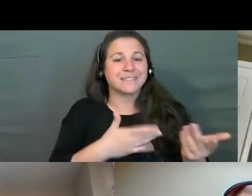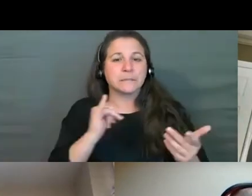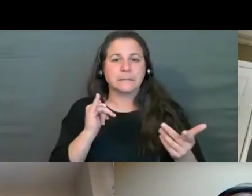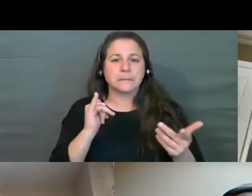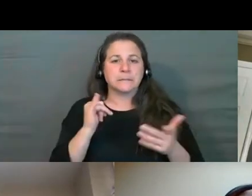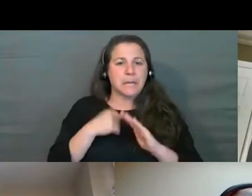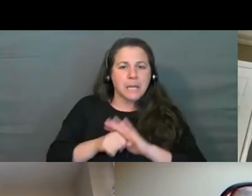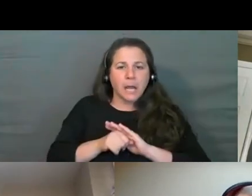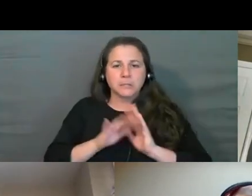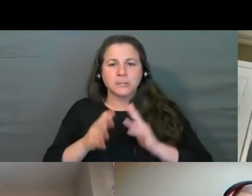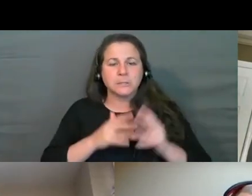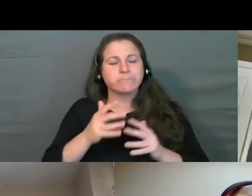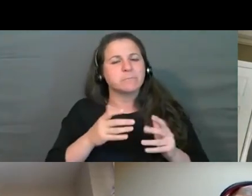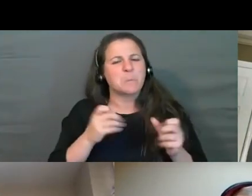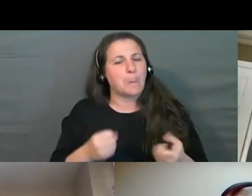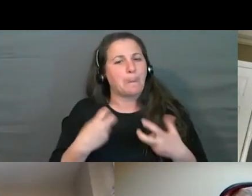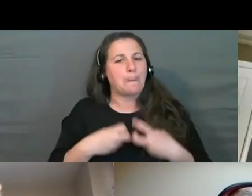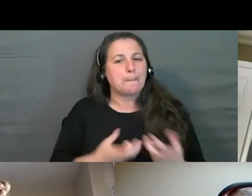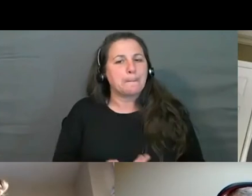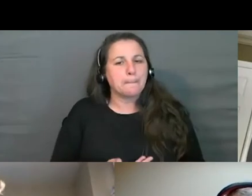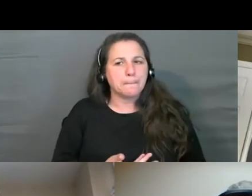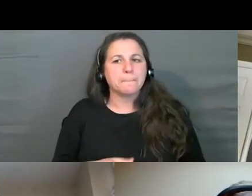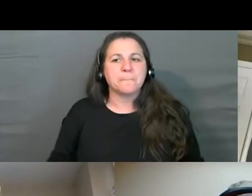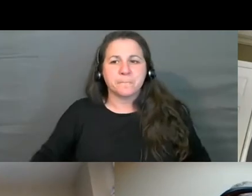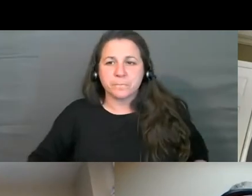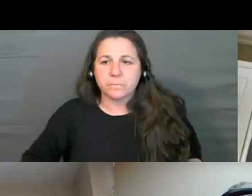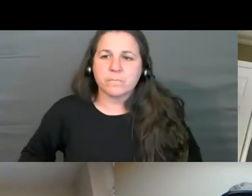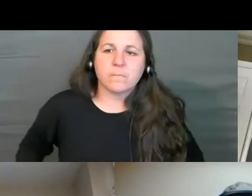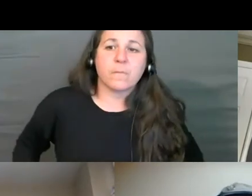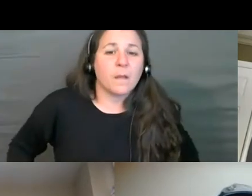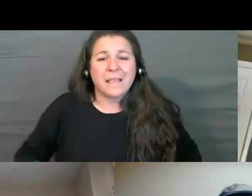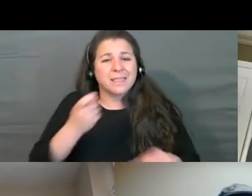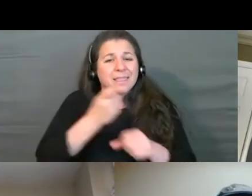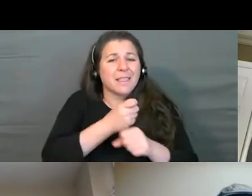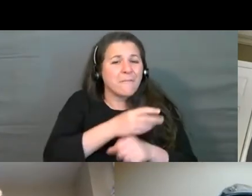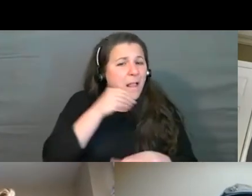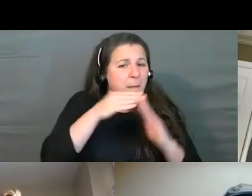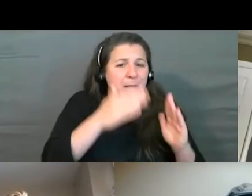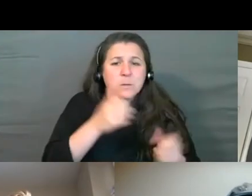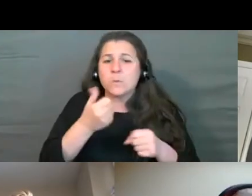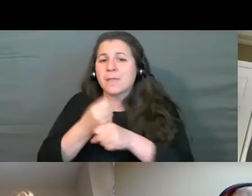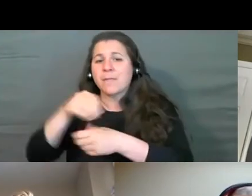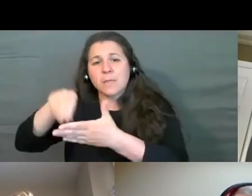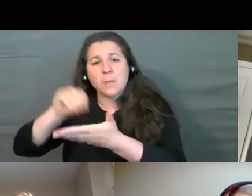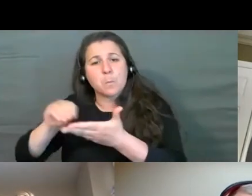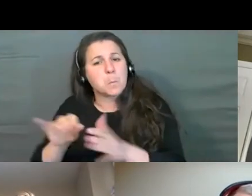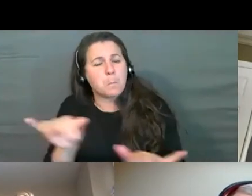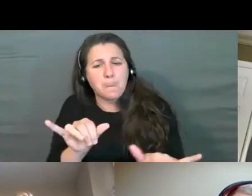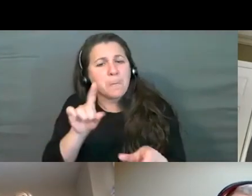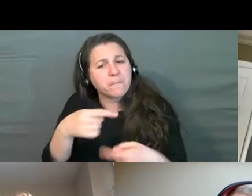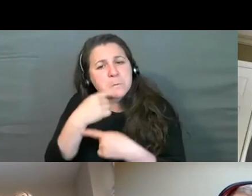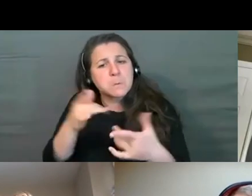D'accord. Et télétravail ou pas, en fait, Isabelle? Absolument, c'est pareil. Oui, d'accord. Si tu avais faire